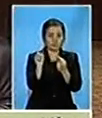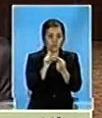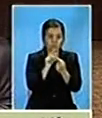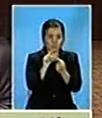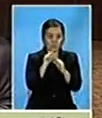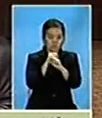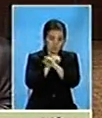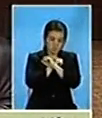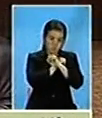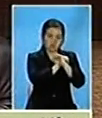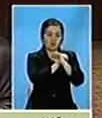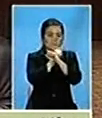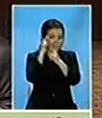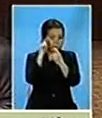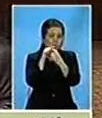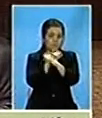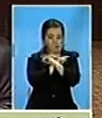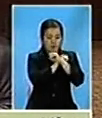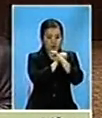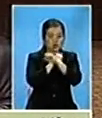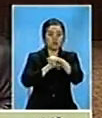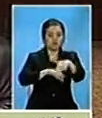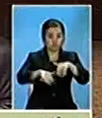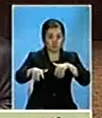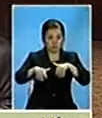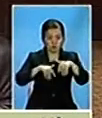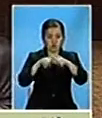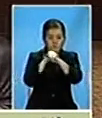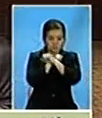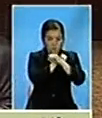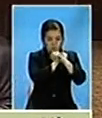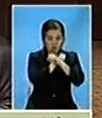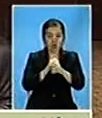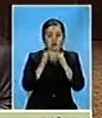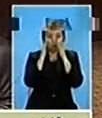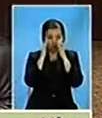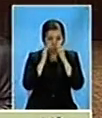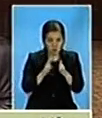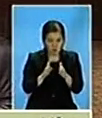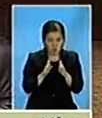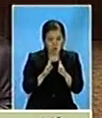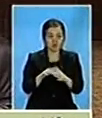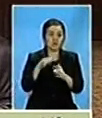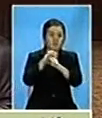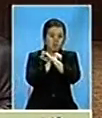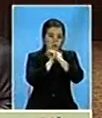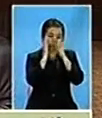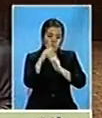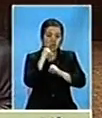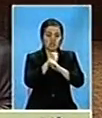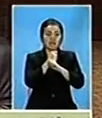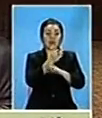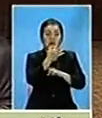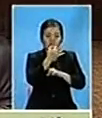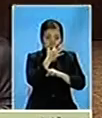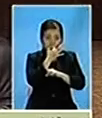คุ้มครองภาคประชาชนคุ้มครองภาคพลเมืองคุ้มครองวิชาชีพ